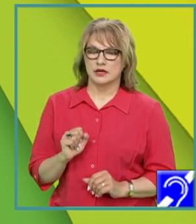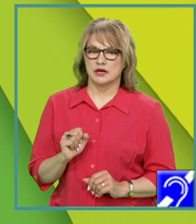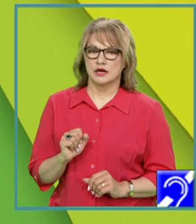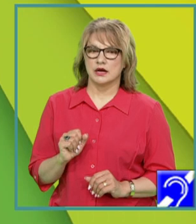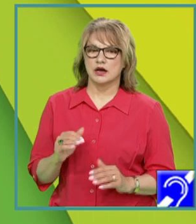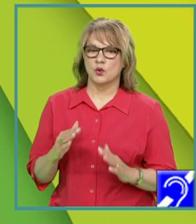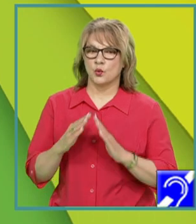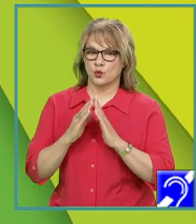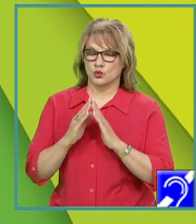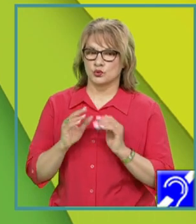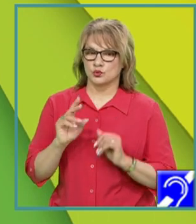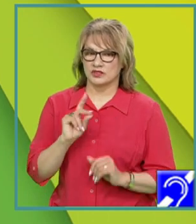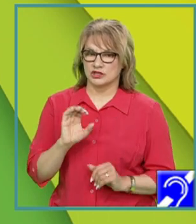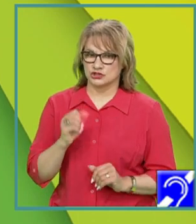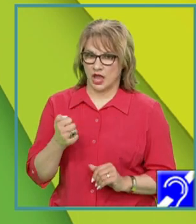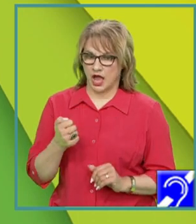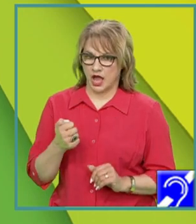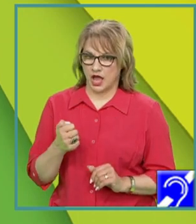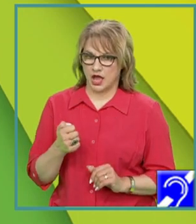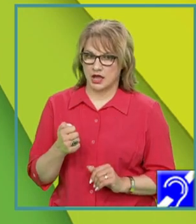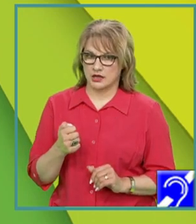de ce a